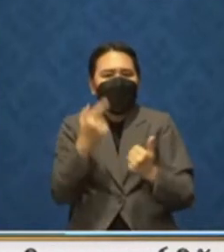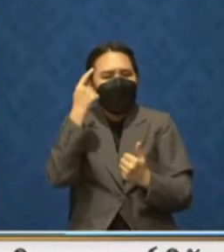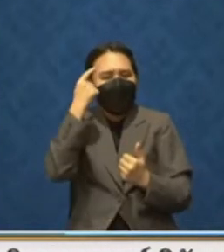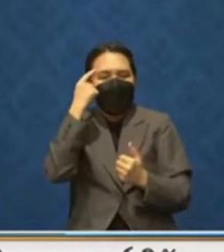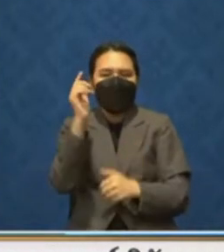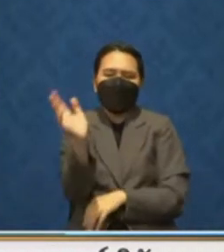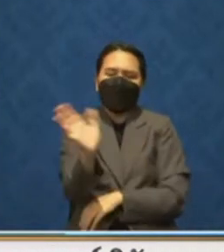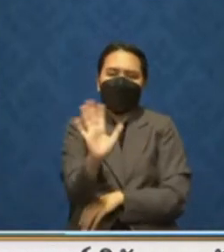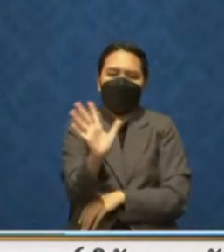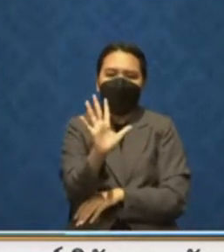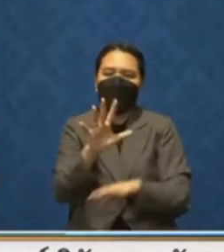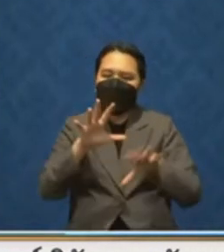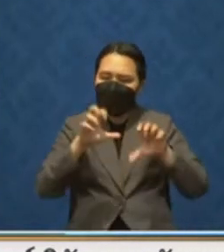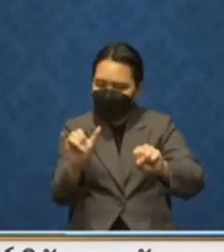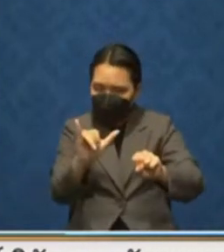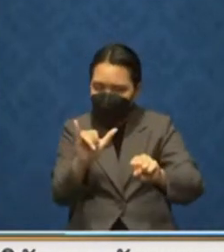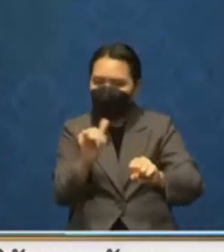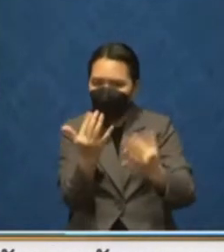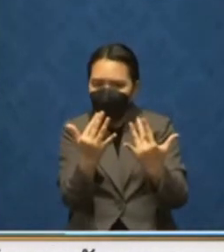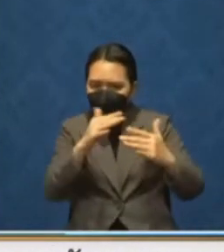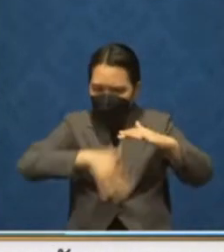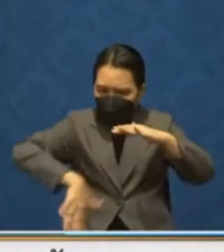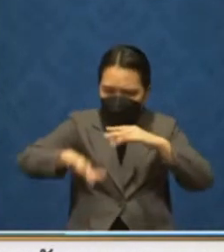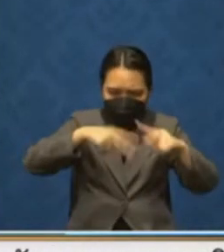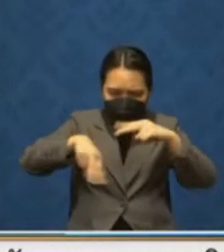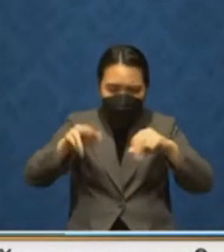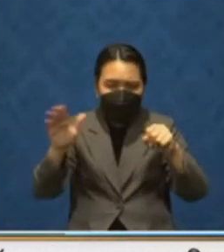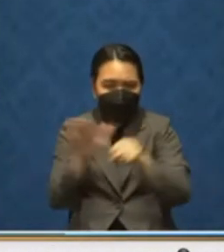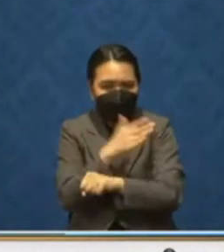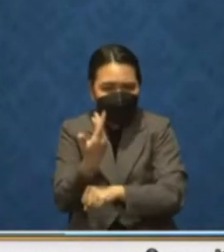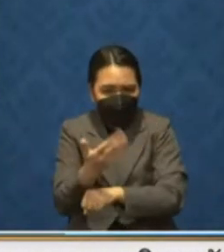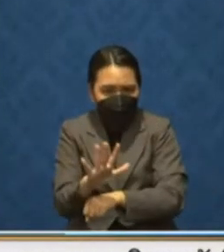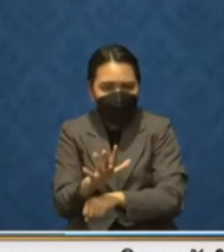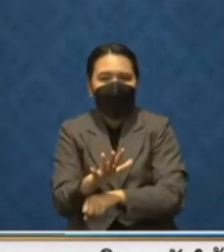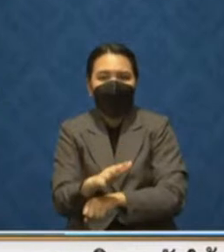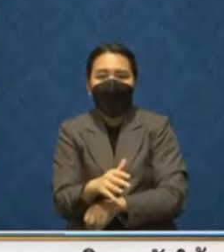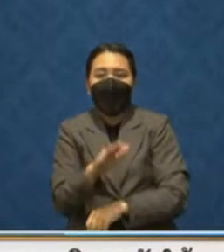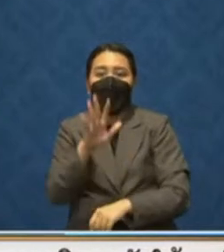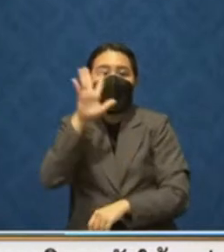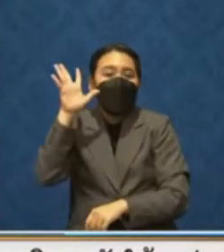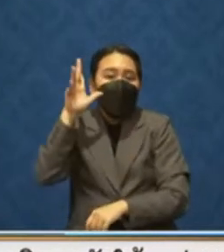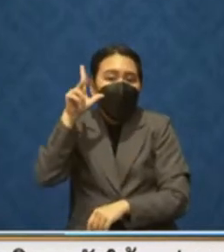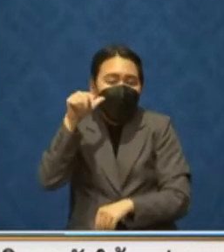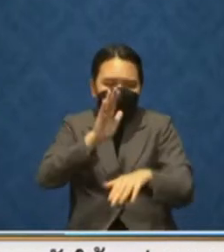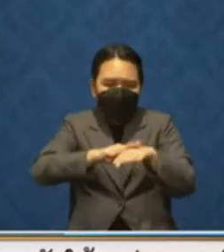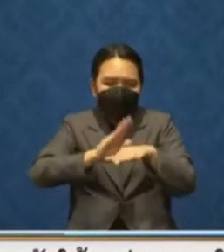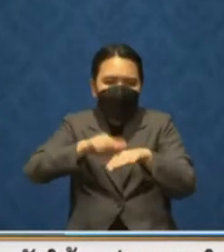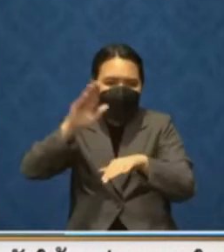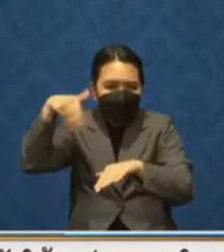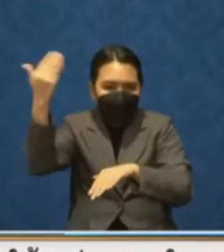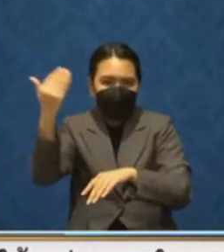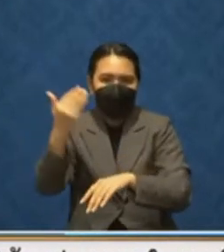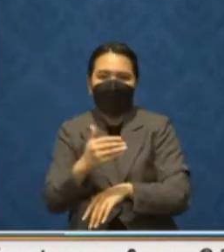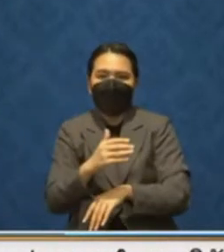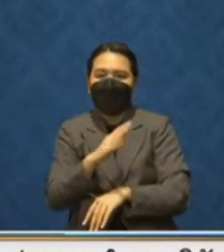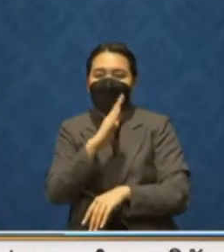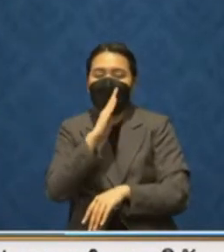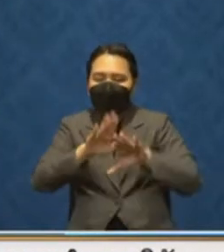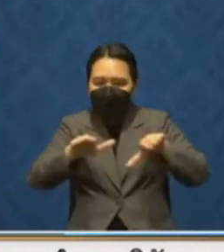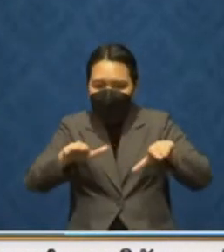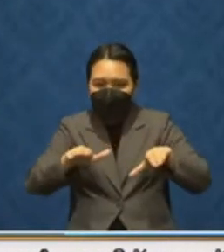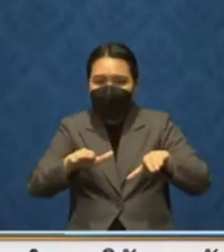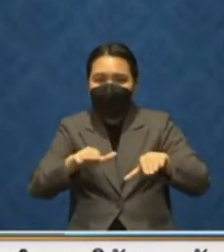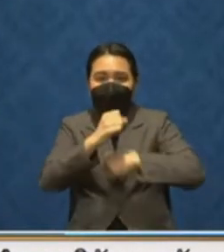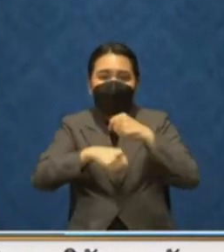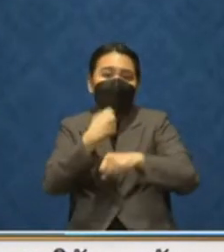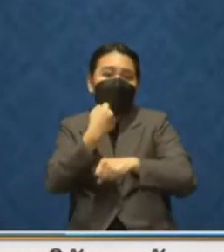อย่าเพิ่งจะเป็นคดีนะหาหนักขายดีแต่ก่อนนะไปตึงพ่อคุณแม่เขาได้แต่เด็กเดียวชนหน่อยนะก็หาว่าข่มขู่อีกทั้งๆที่เขาผิดไป